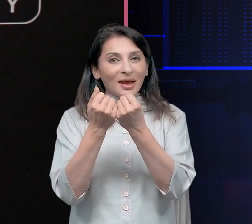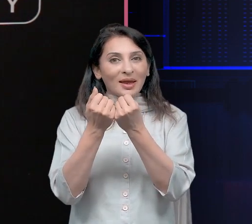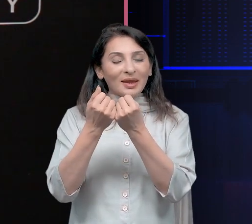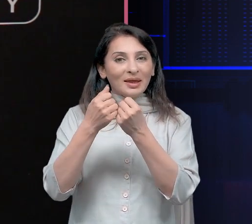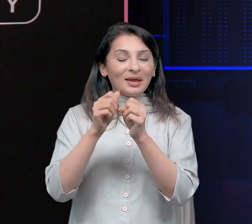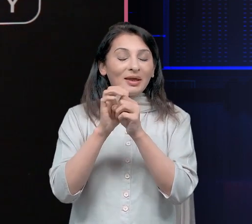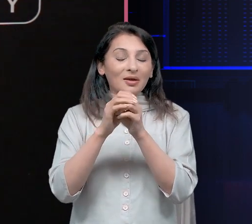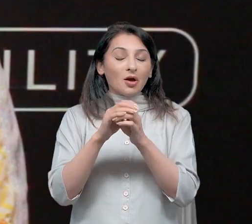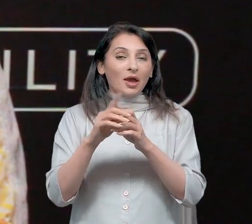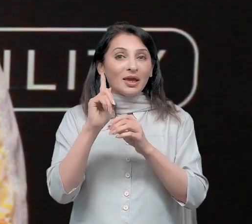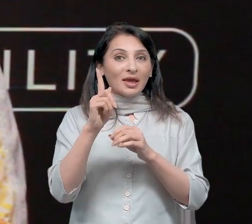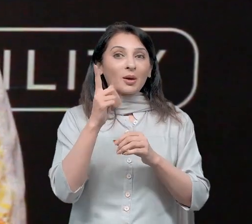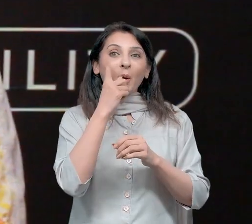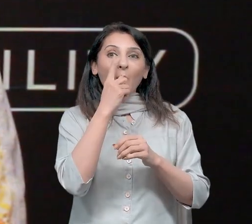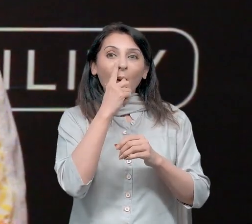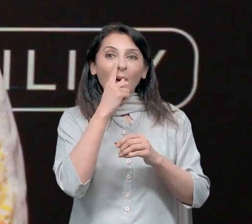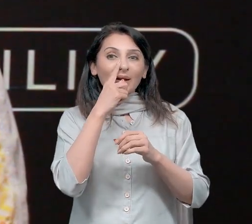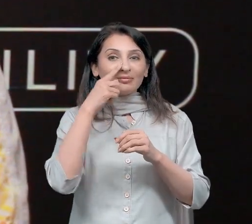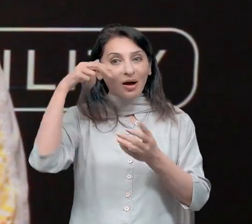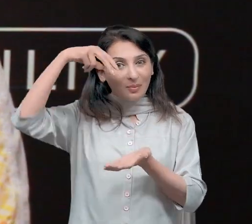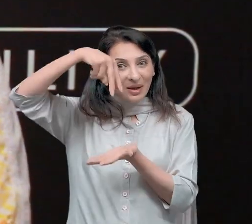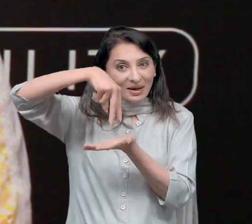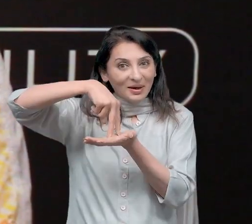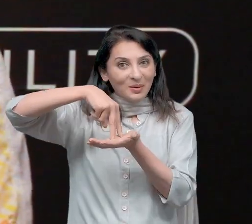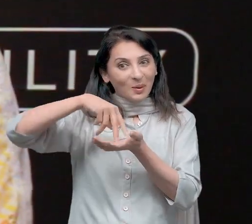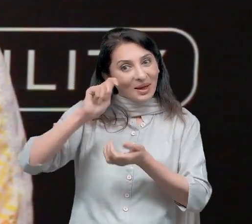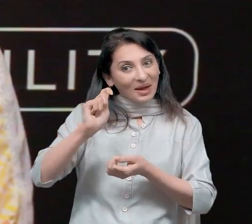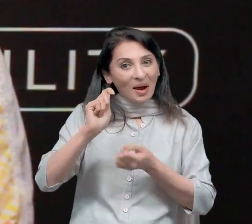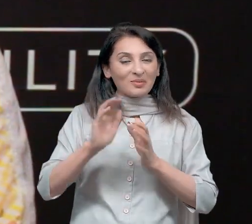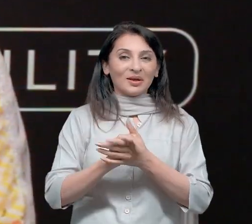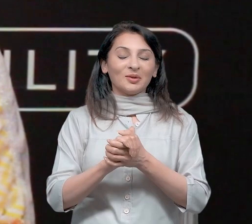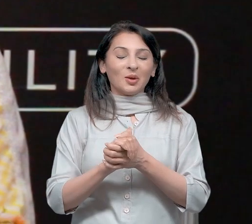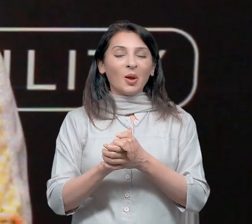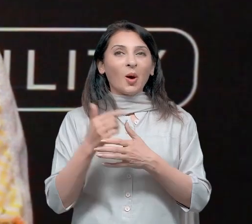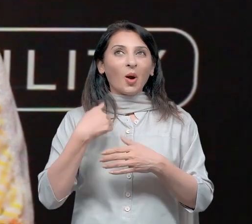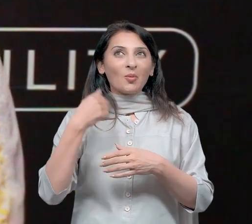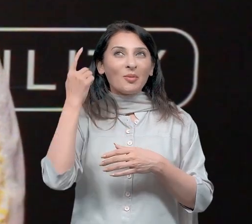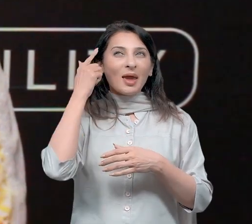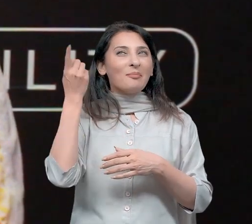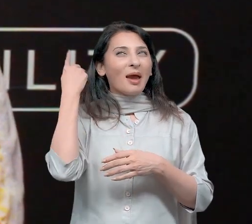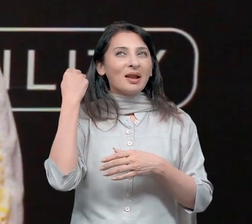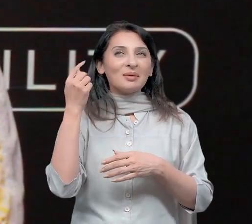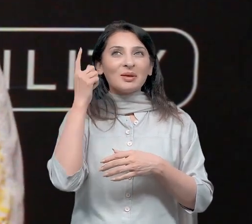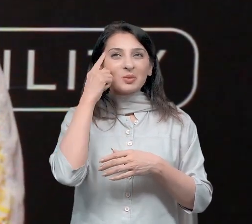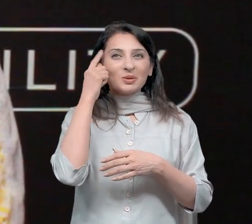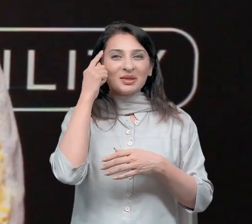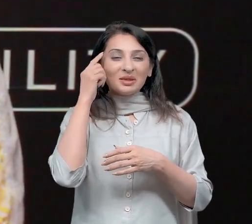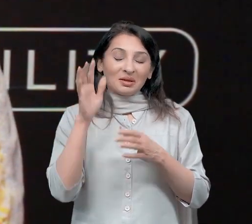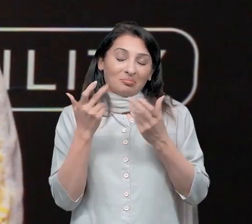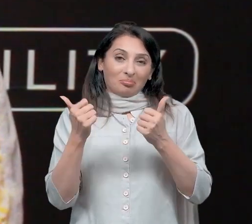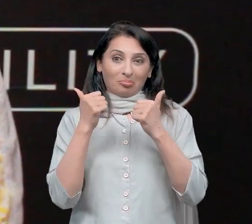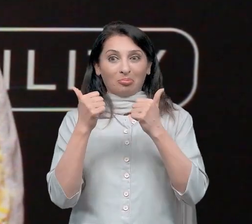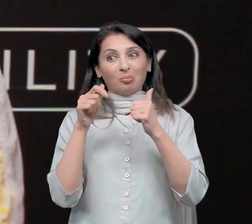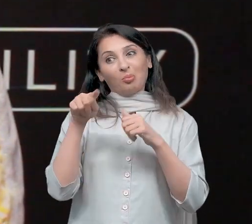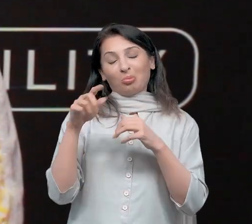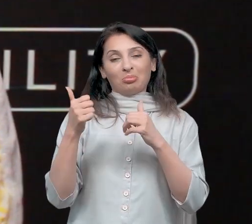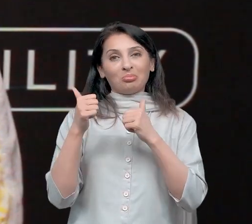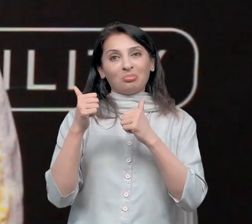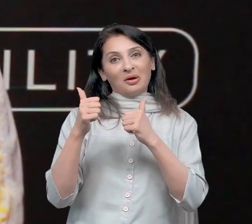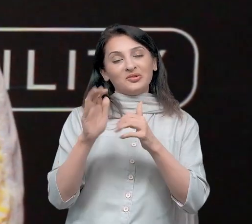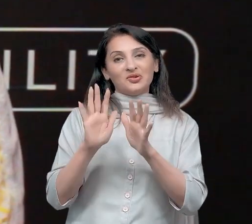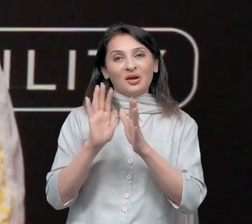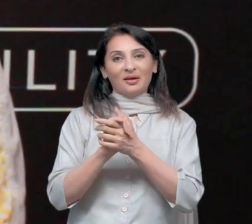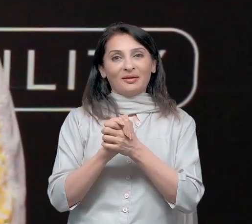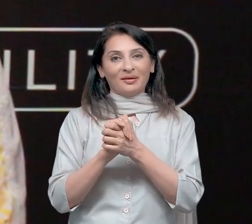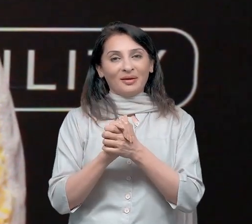वाओ दैट्स गुड। आपकी दफ़ा 3 साल पहले जब हम गए तो हमने देखा वहाँ वेरियस शॉपिंग मॉल्स खुले हैं,